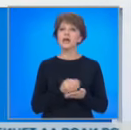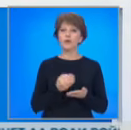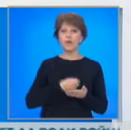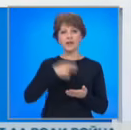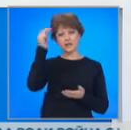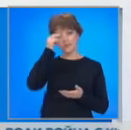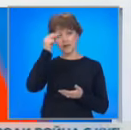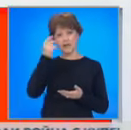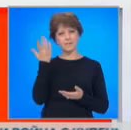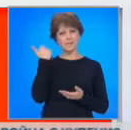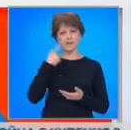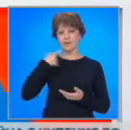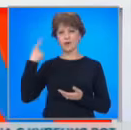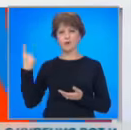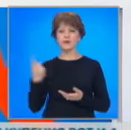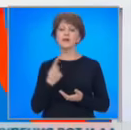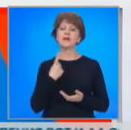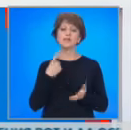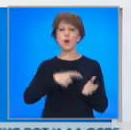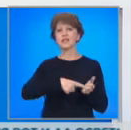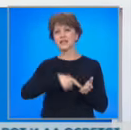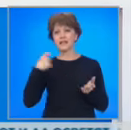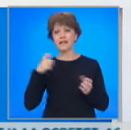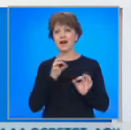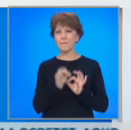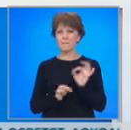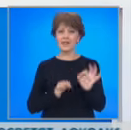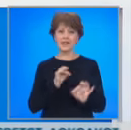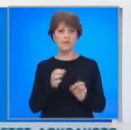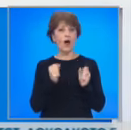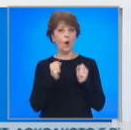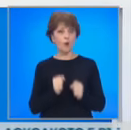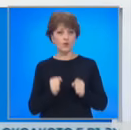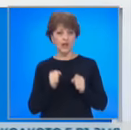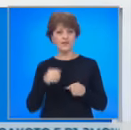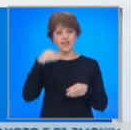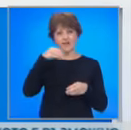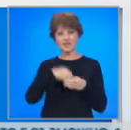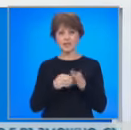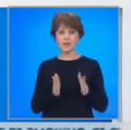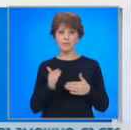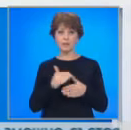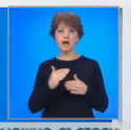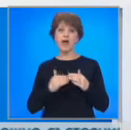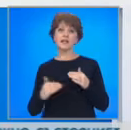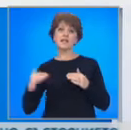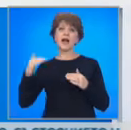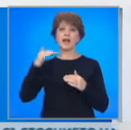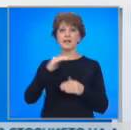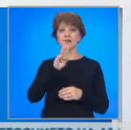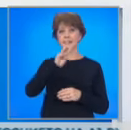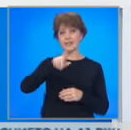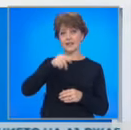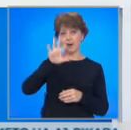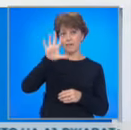Икономиката в България през миналата година беше силно засегната от пандемията, но се очаква брутният вътрешен продукт да нарасне с 3,5 на 100 през